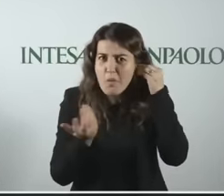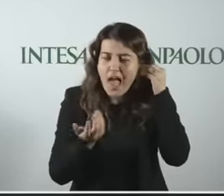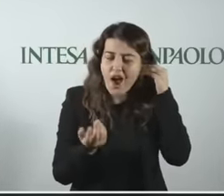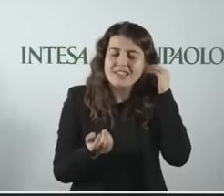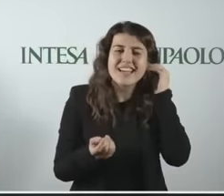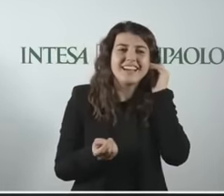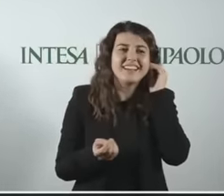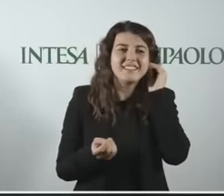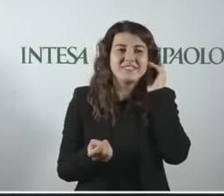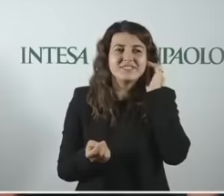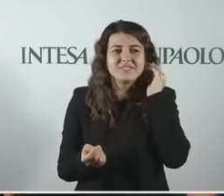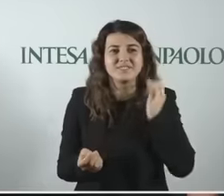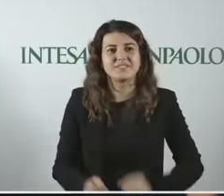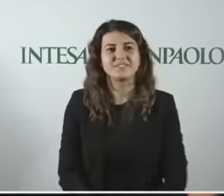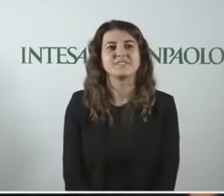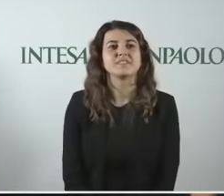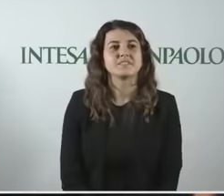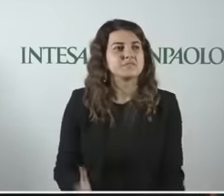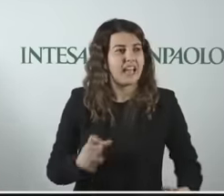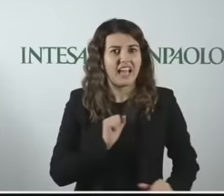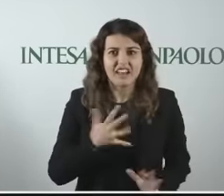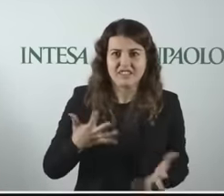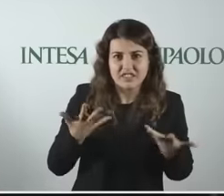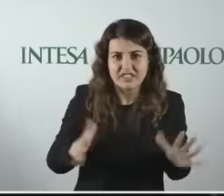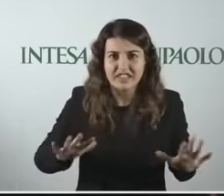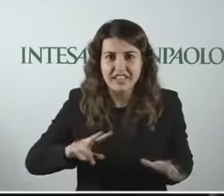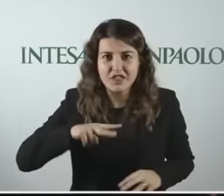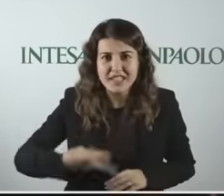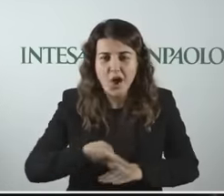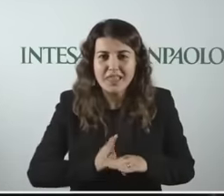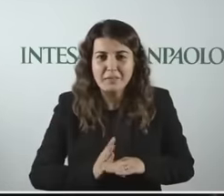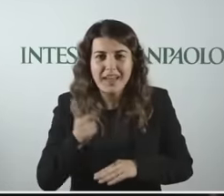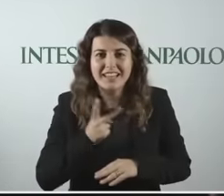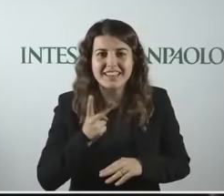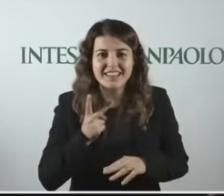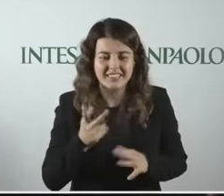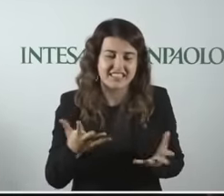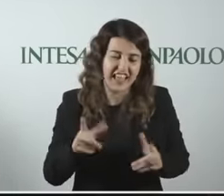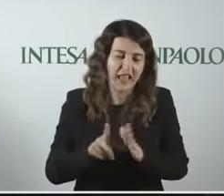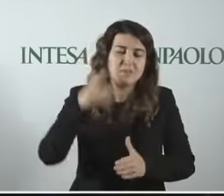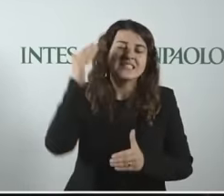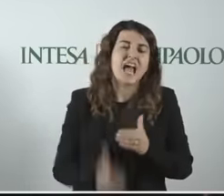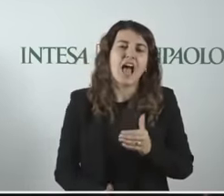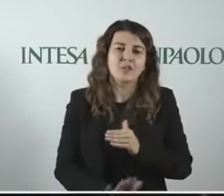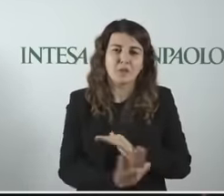inesa E con questo forse abbiamo finito anche la seconda parte vero tempo tempo